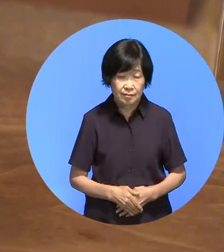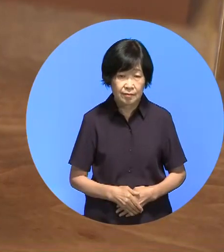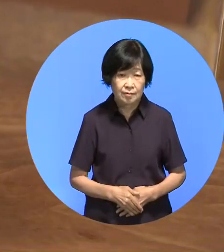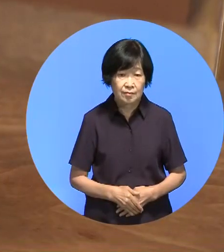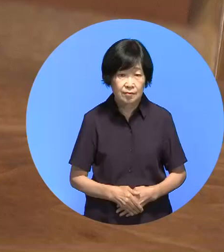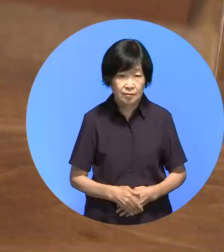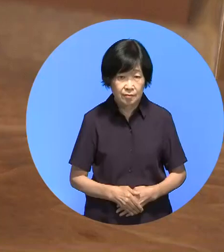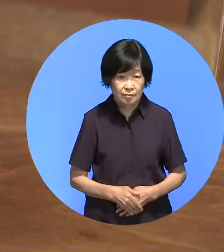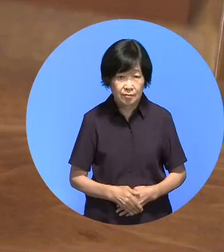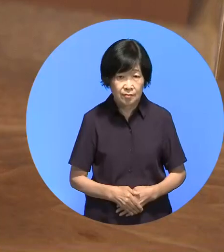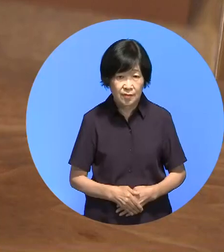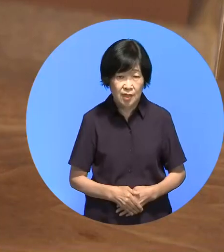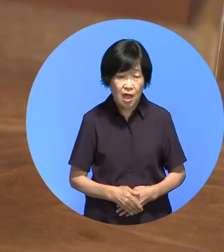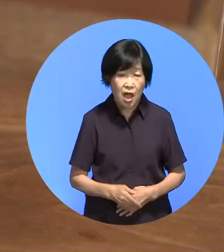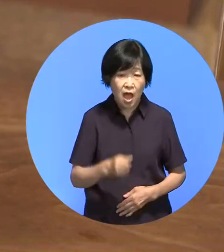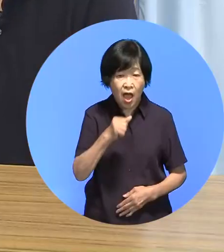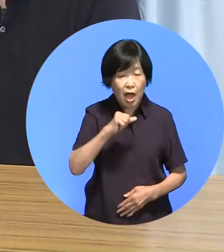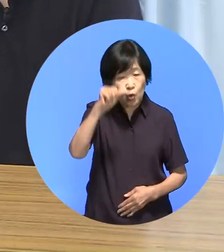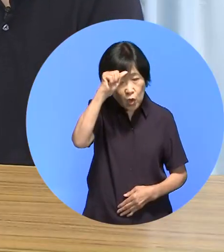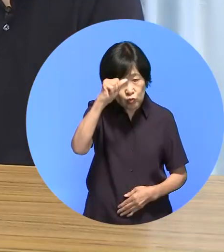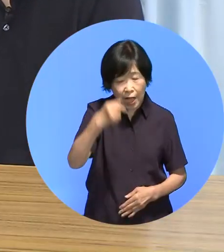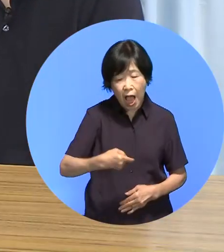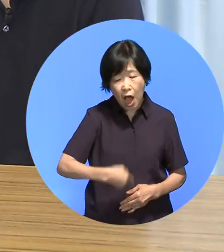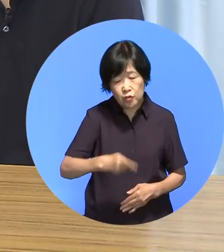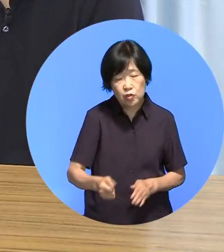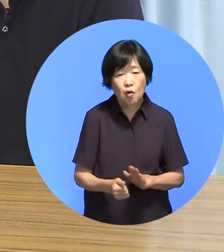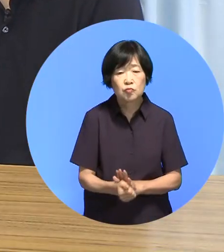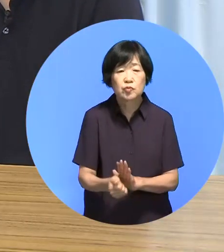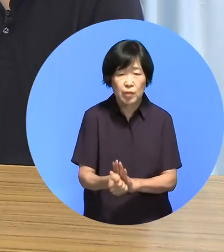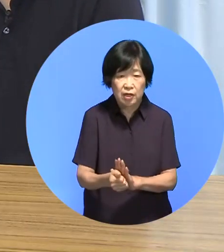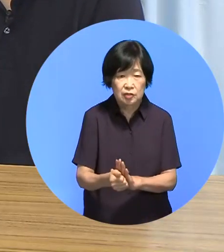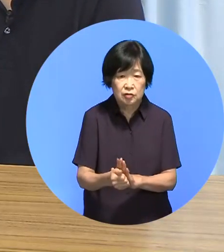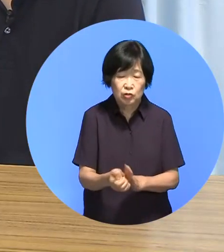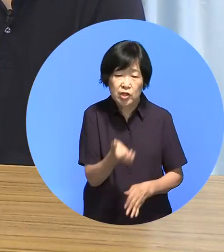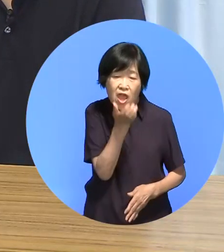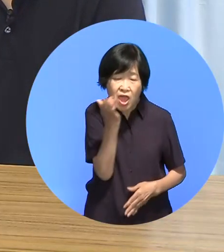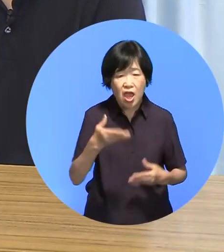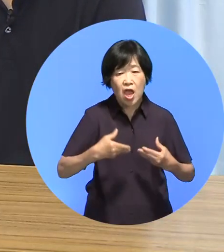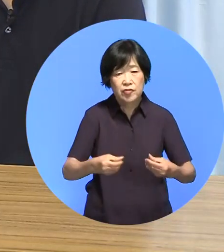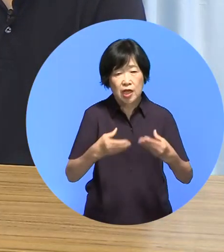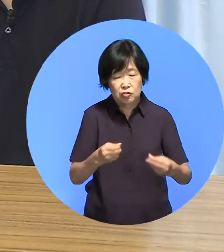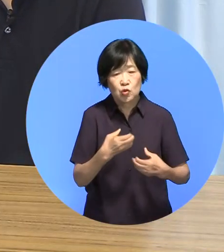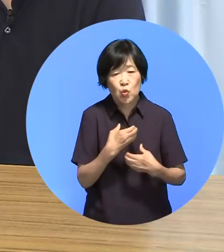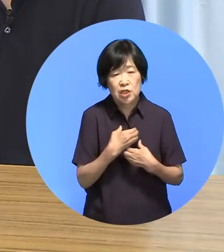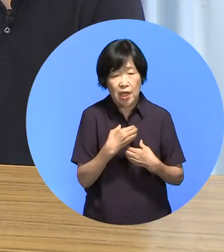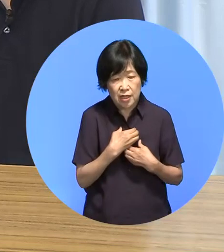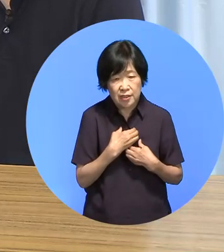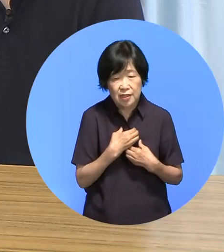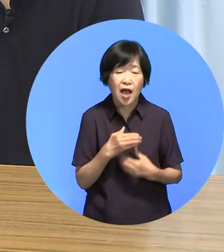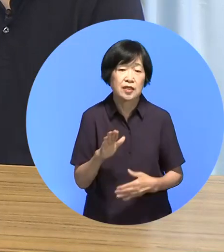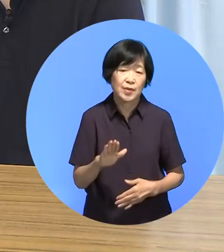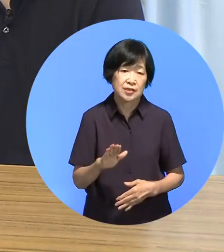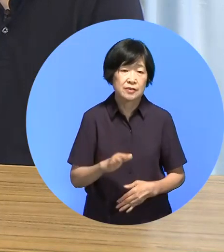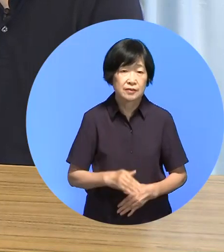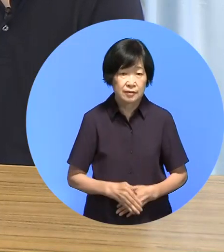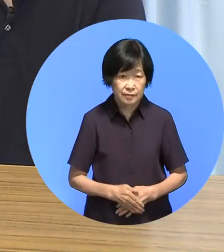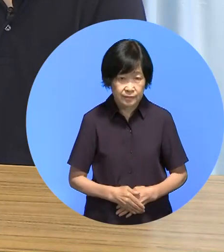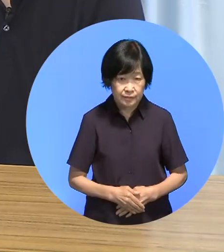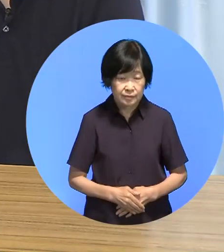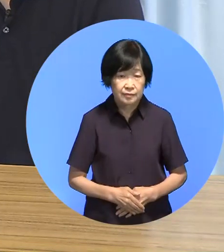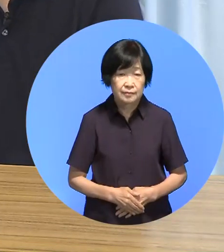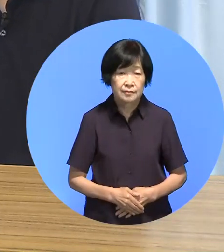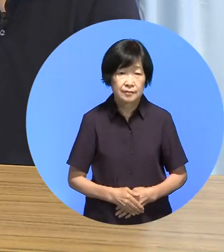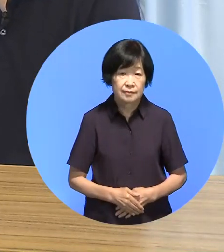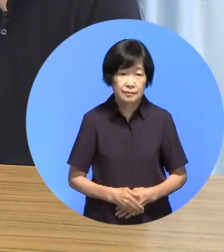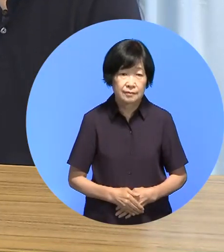ールは水分補給にならないんですか。 はい、利尿作用がありますので、逆に脱水を引き起こしてしまう危険があります。あ、 そう